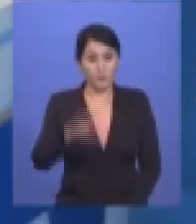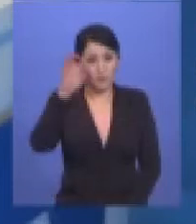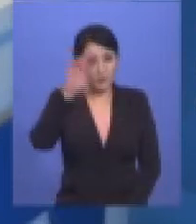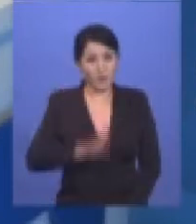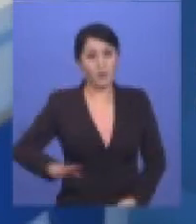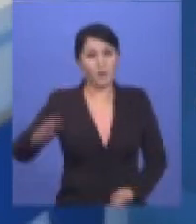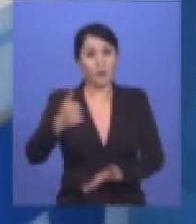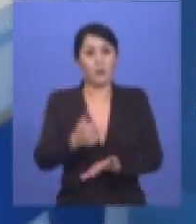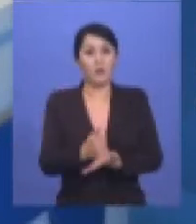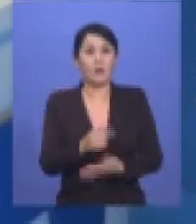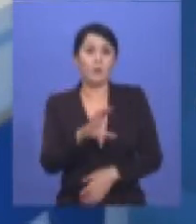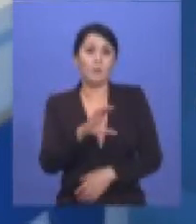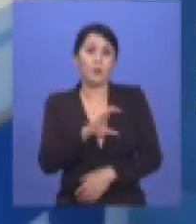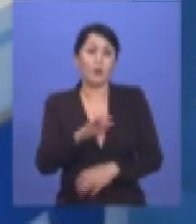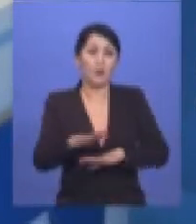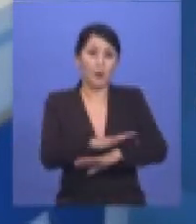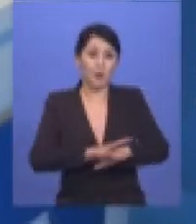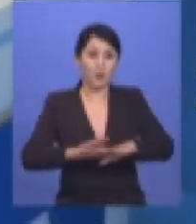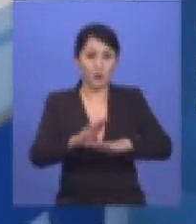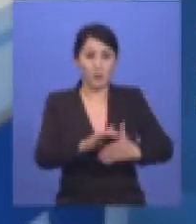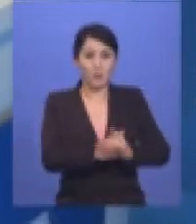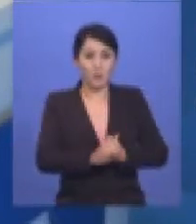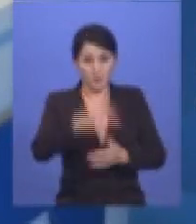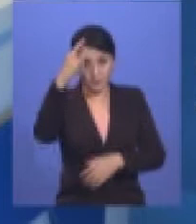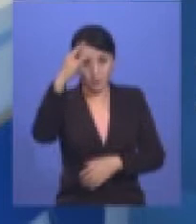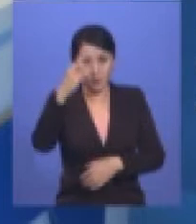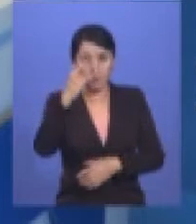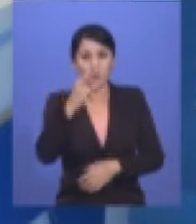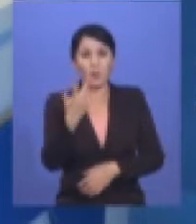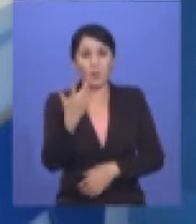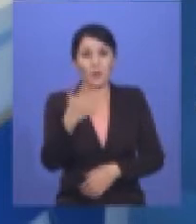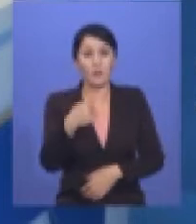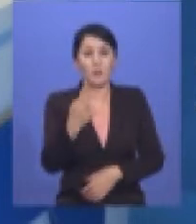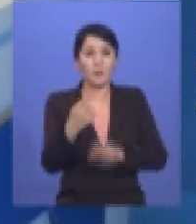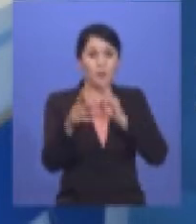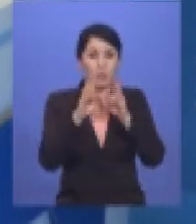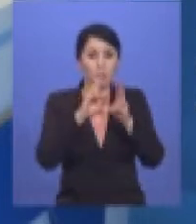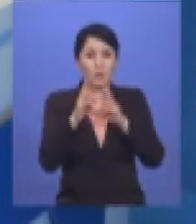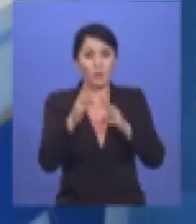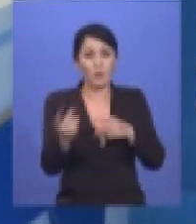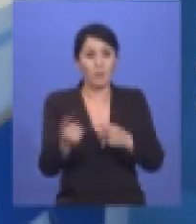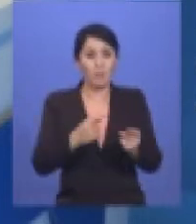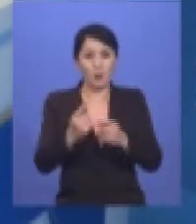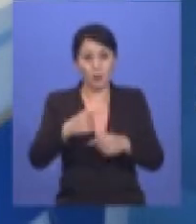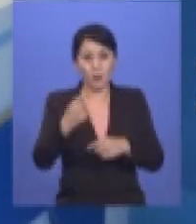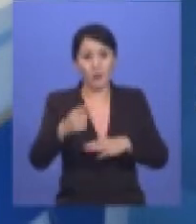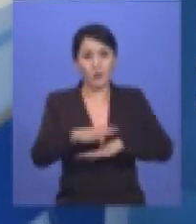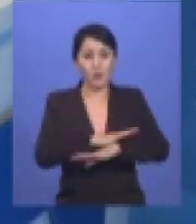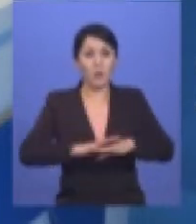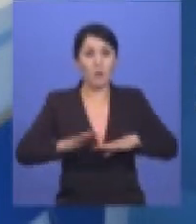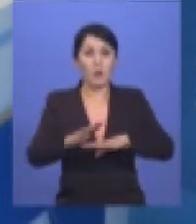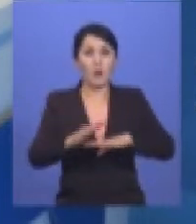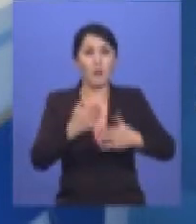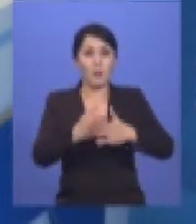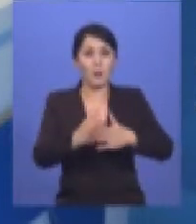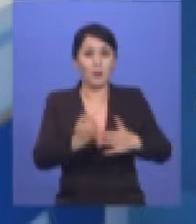Еліміздің ең басты байлығы халықтың бірлігі. Мұны Қазақстан Халқы Ассамблеясының 31-ші сессиясында президент атап өтіп, қоғамдық институт өкілдерінің